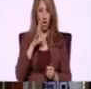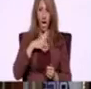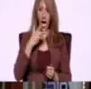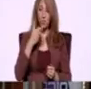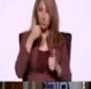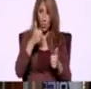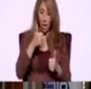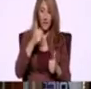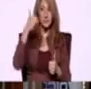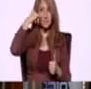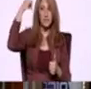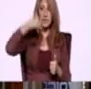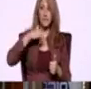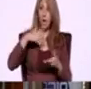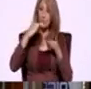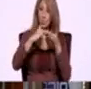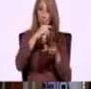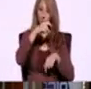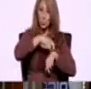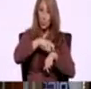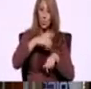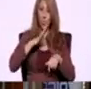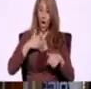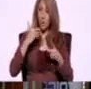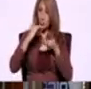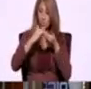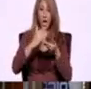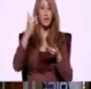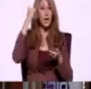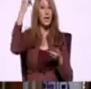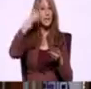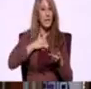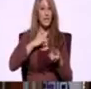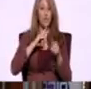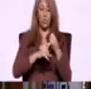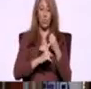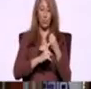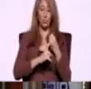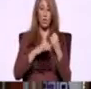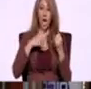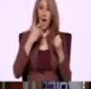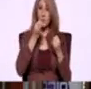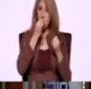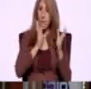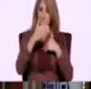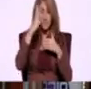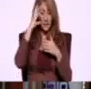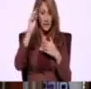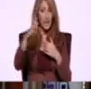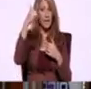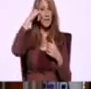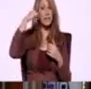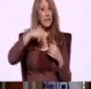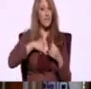احنا تحت امره، وكل واحد عايز يعلن عن مبادرة احنا تحت امره. يعني كمان مش بس انت هتبعت شكوى، لا، لو انت عندك مبادرة